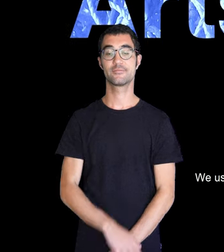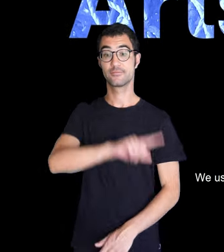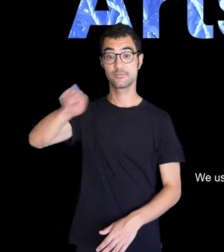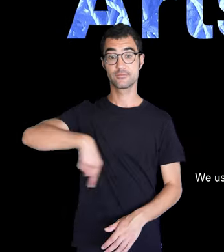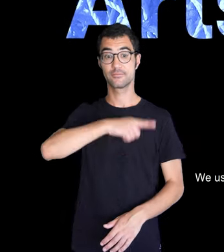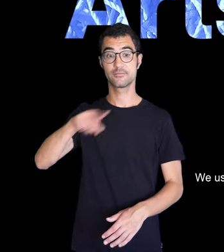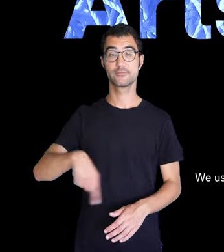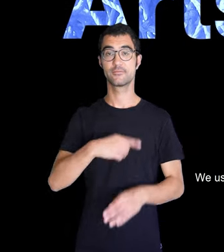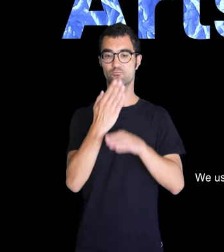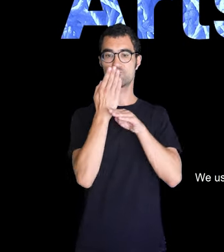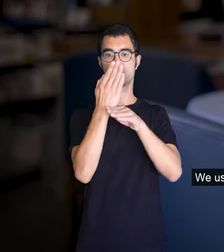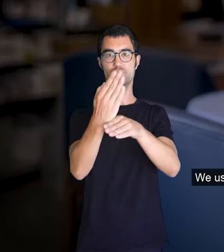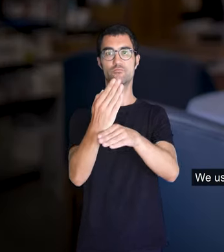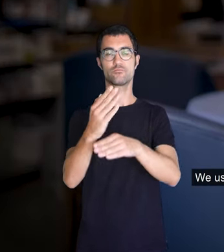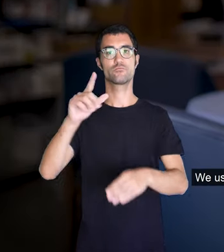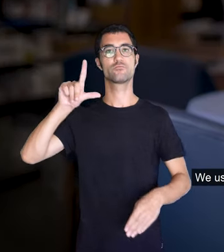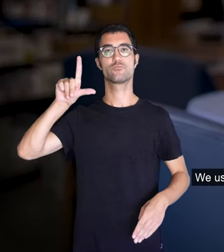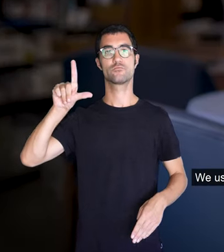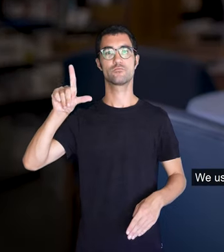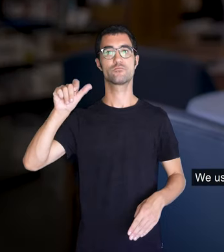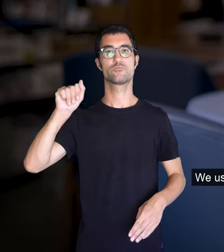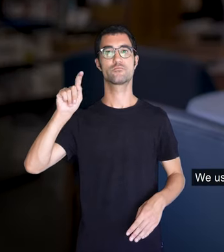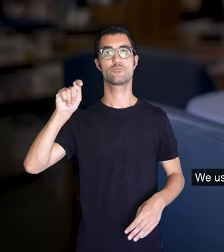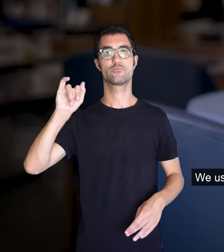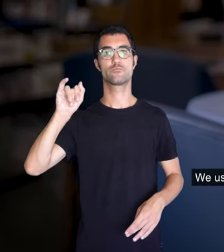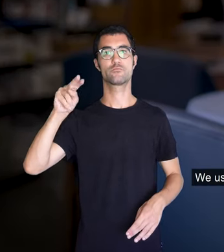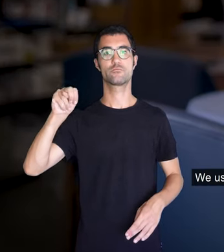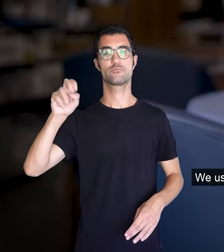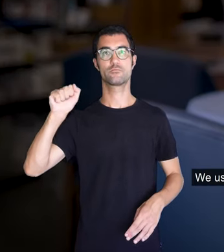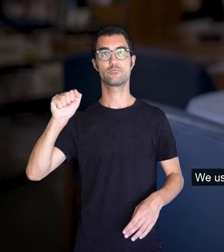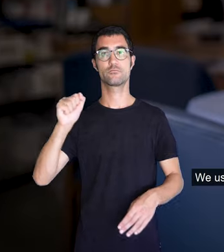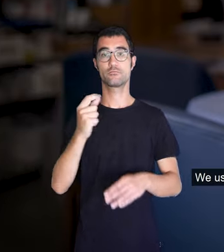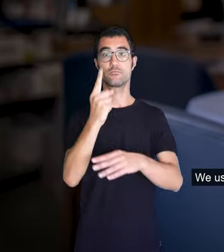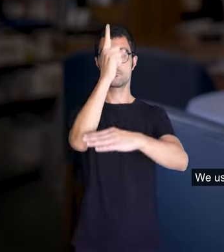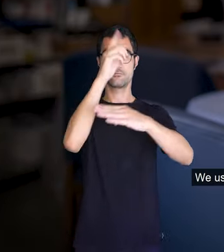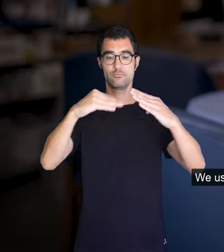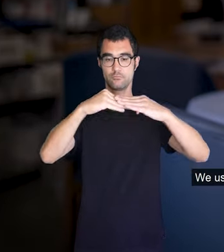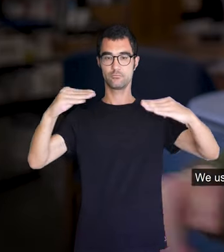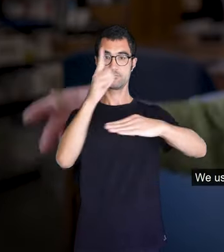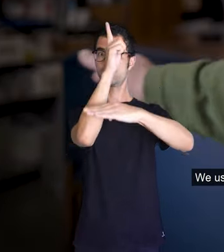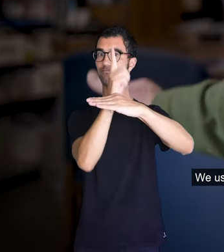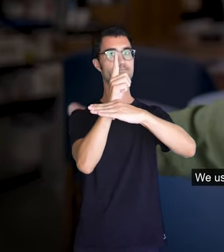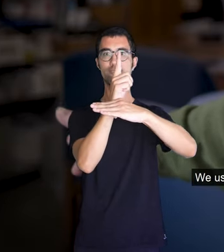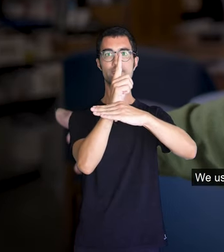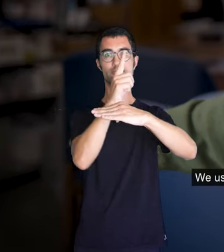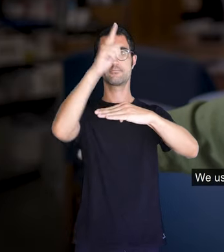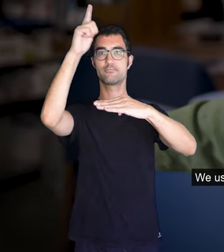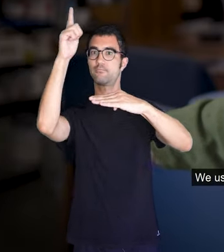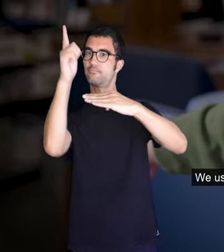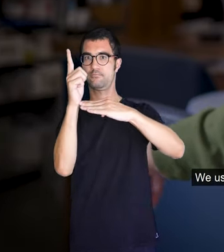Nosaltres duem una bala llatina. Els pals els duem a proa. No duem batalló